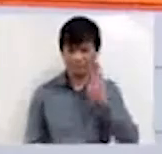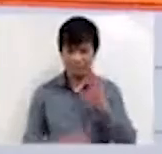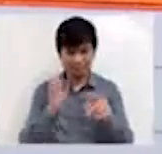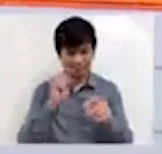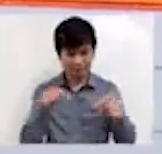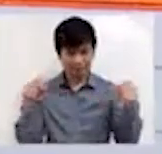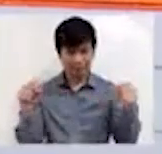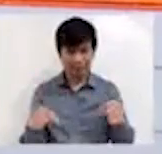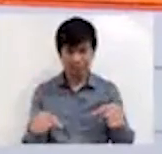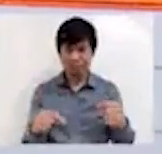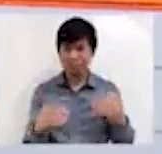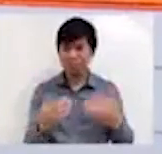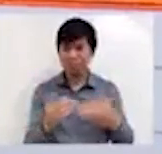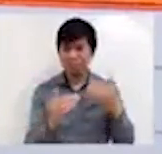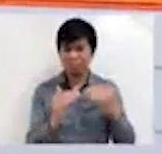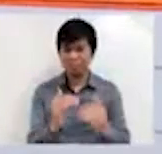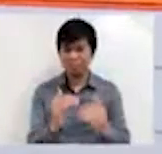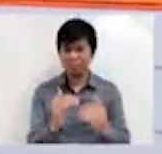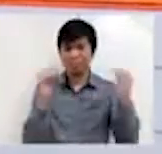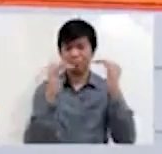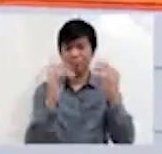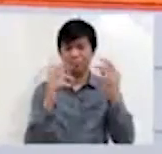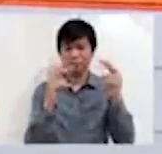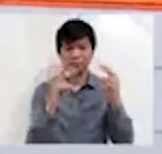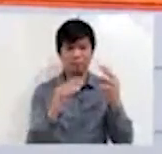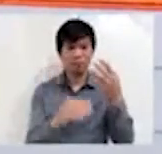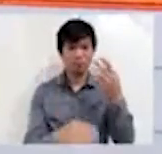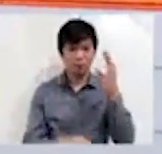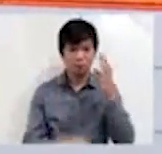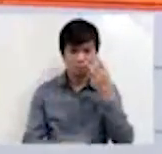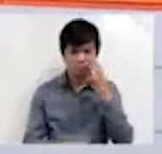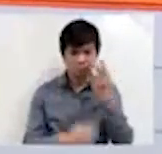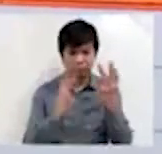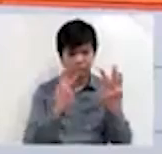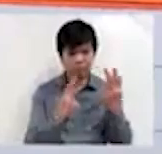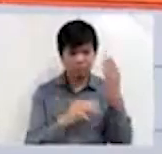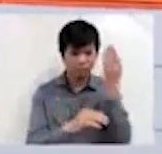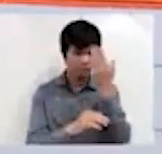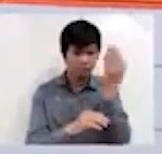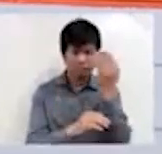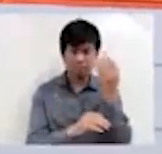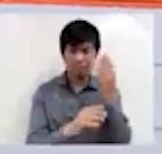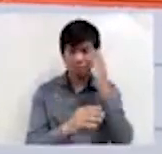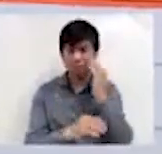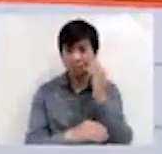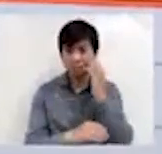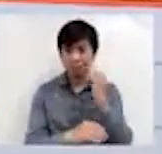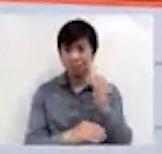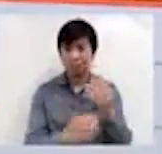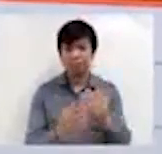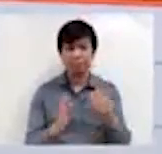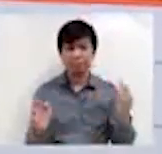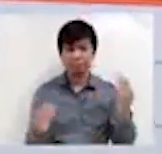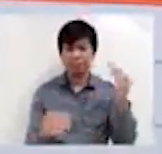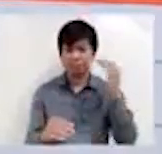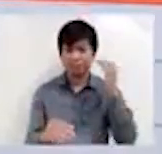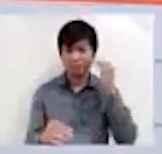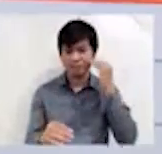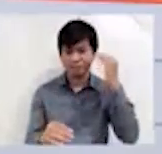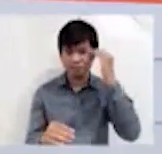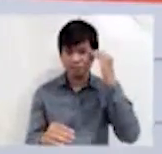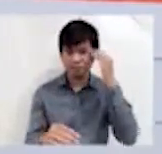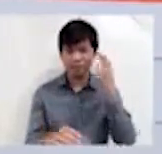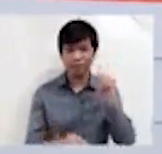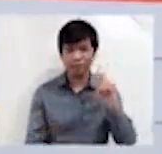to the next level na watching experience ang hatid ng pinakamalaking Korean series ng Netflix ngayong taon na